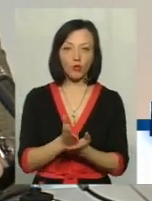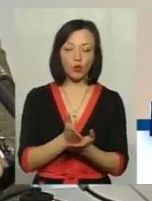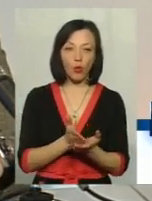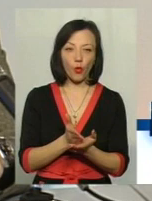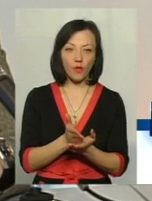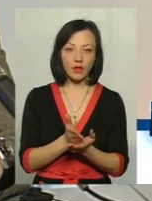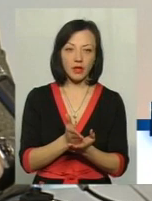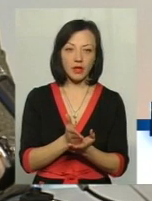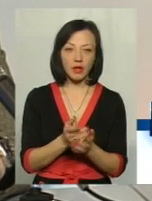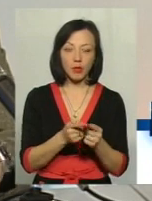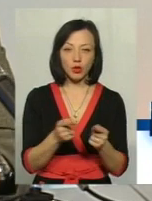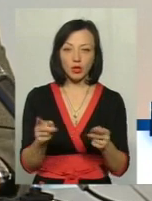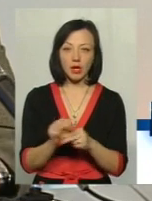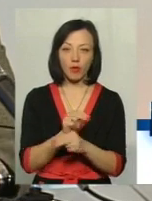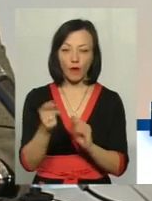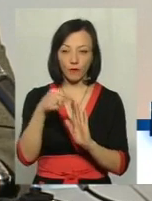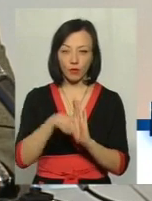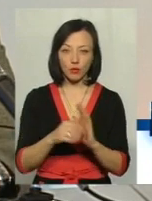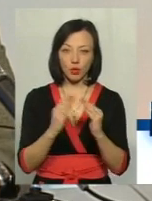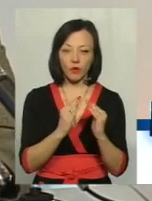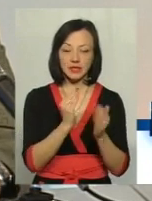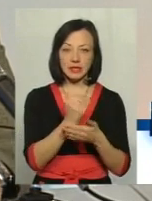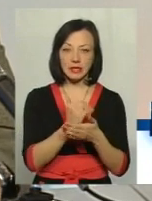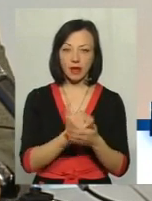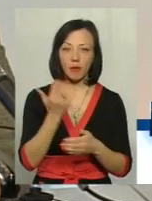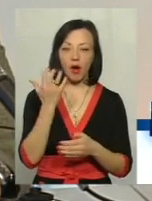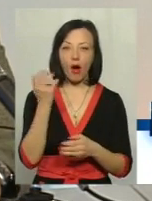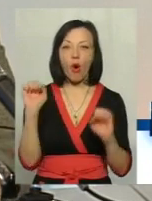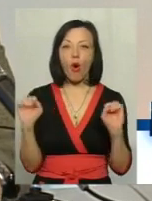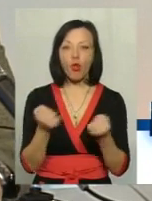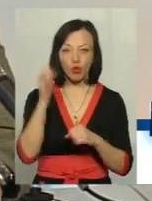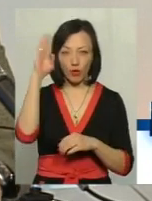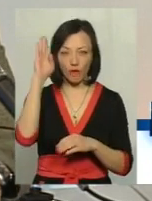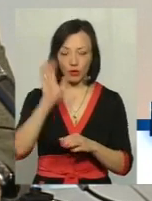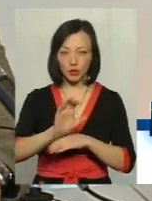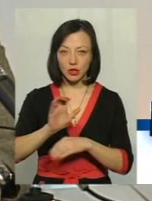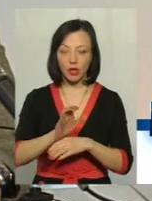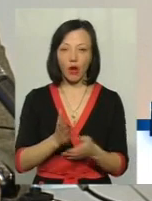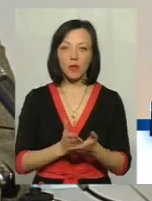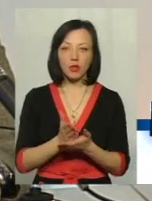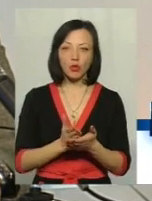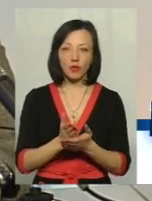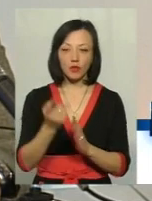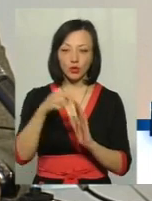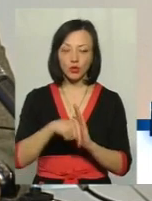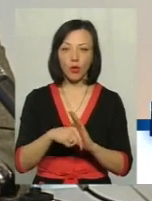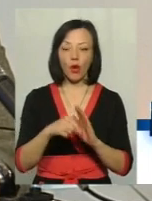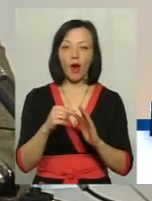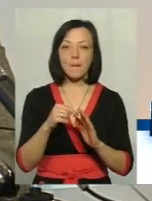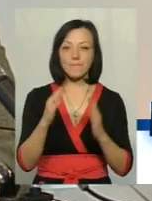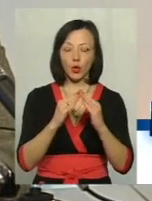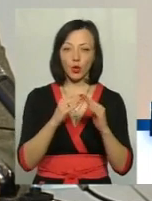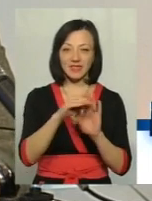обслуговування і поточний ремонт внутрішньобудинкових систем холодного водопостачання, водовідведення, обслуговування внутрішньобудинкових систем